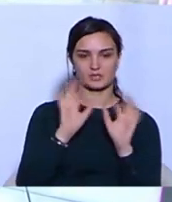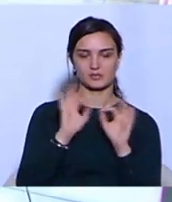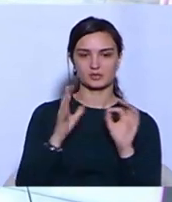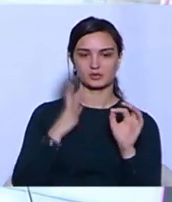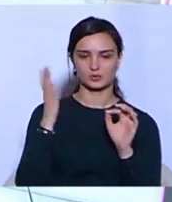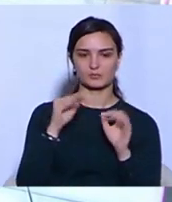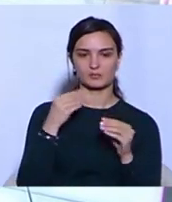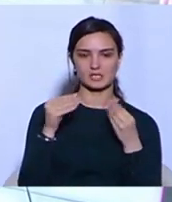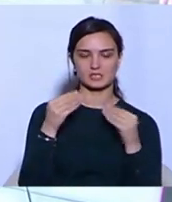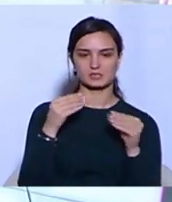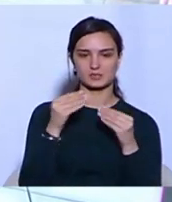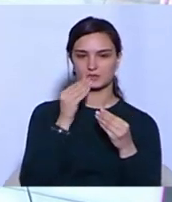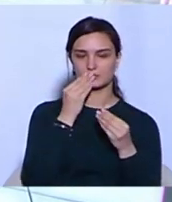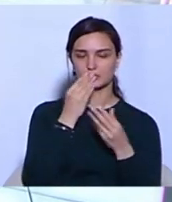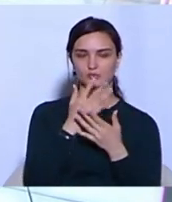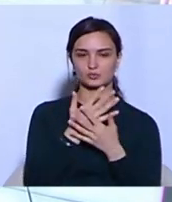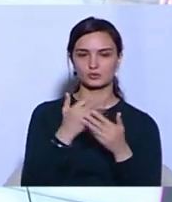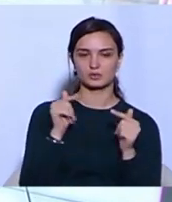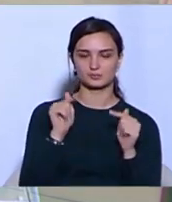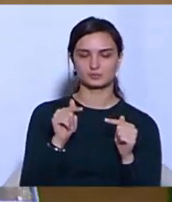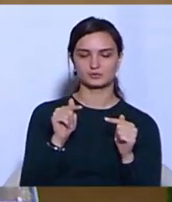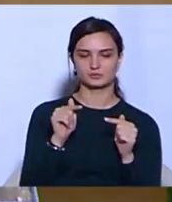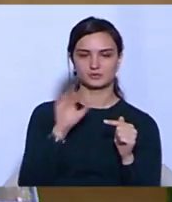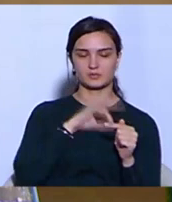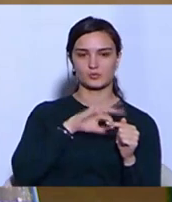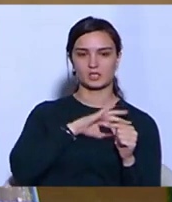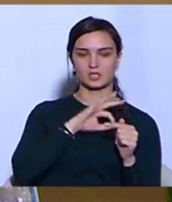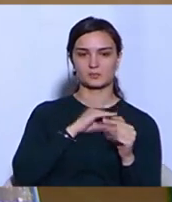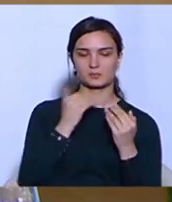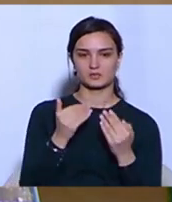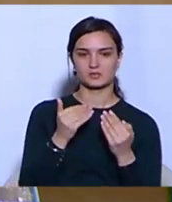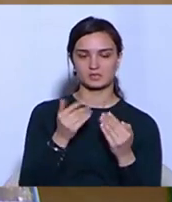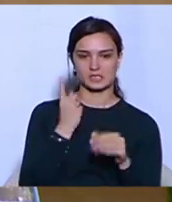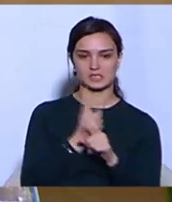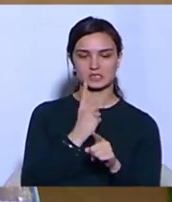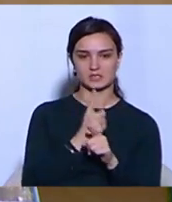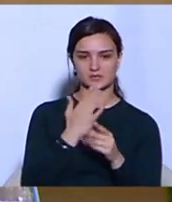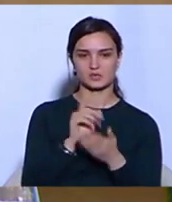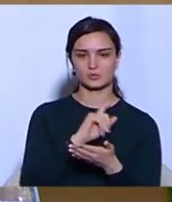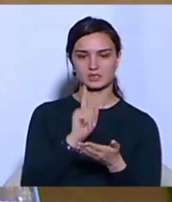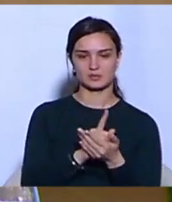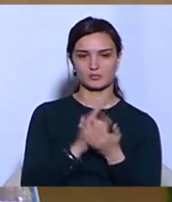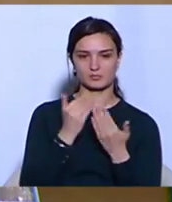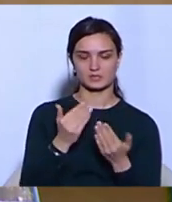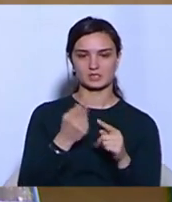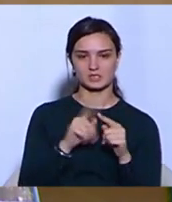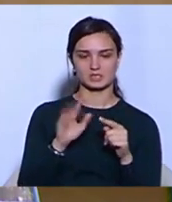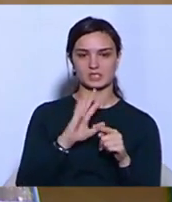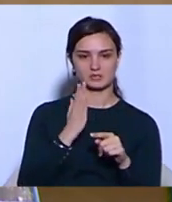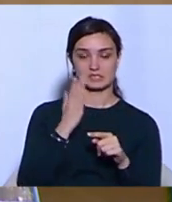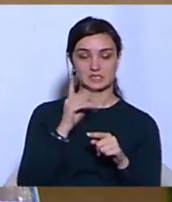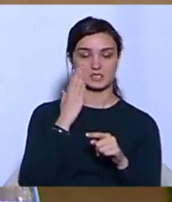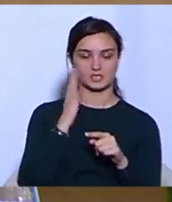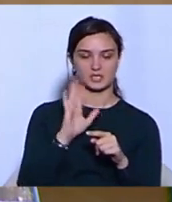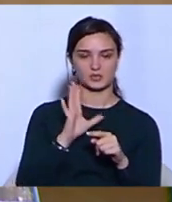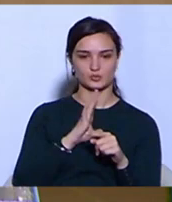იყო პლასტმასის პროდუქტების გამოყენების აკრძალვის აუცილებლობაზე, ეს არარეალისტური